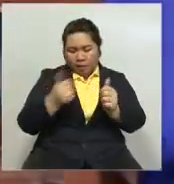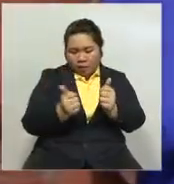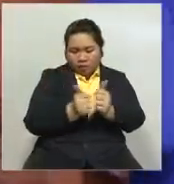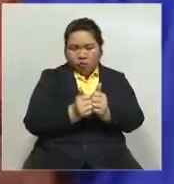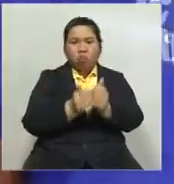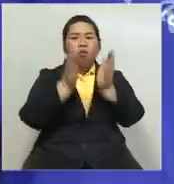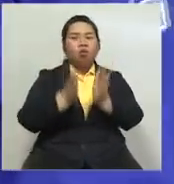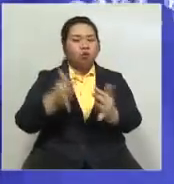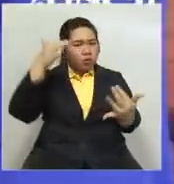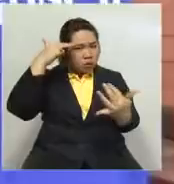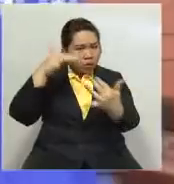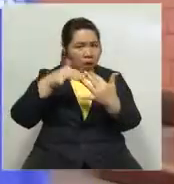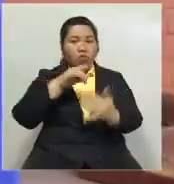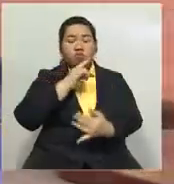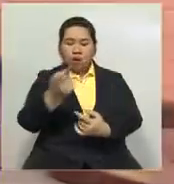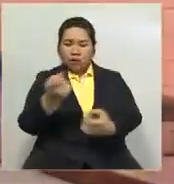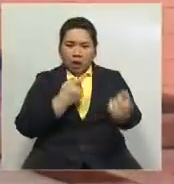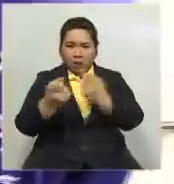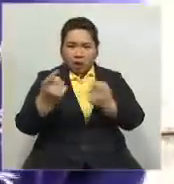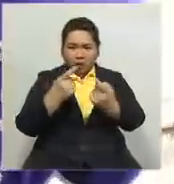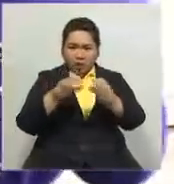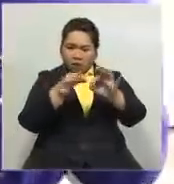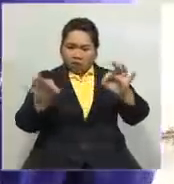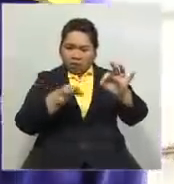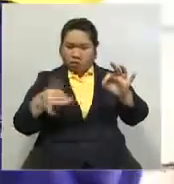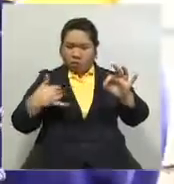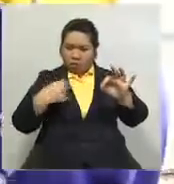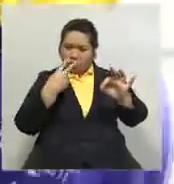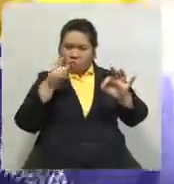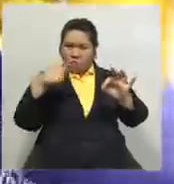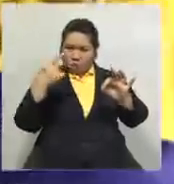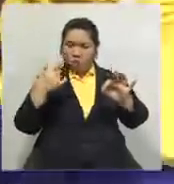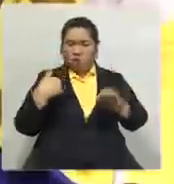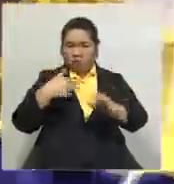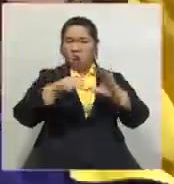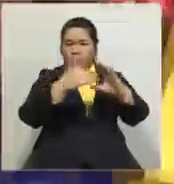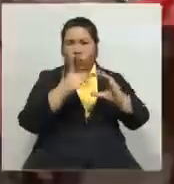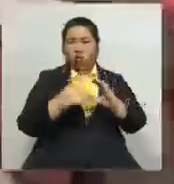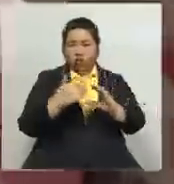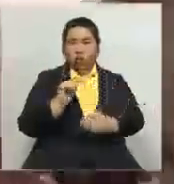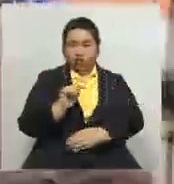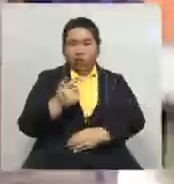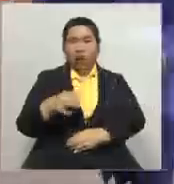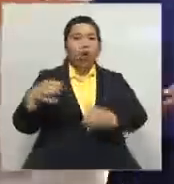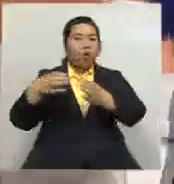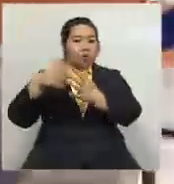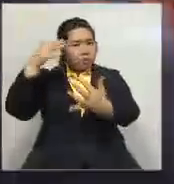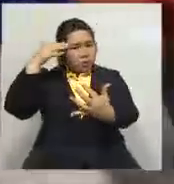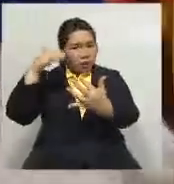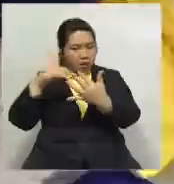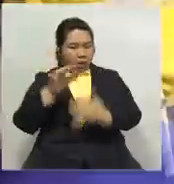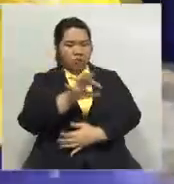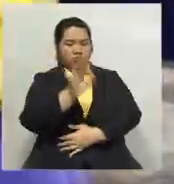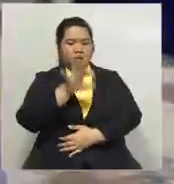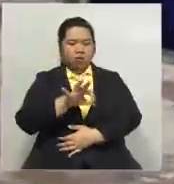เด็กและกลั่นกรองคำถามซึ่งก่อนหน้านี้ได้เปิดโอกาสให้ผู้สื่อข่าวส่งคำถามมาแล้วและได้ให้ทีมนักจิตวิทยาเป็นฝ่าย